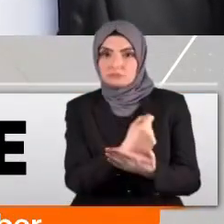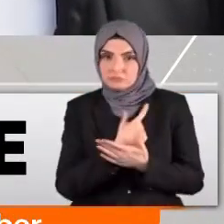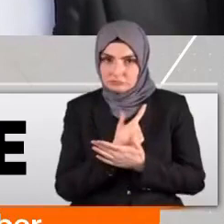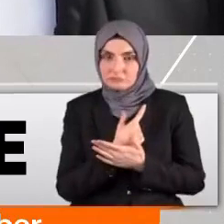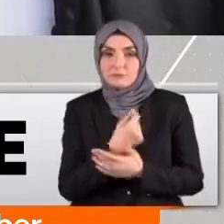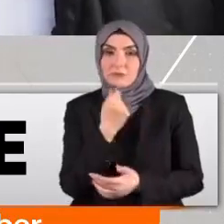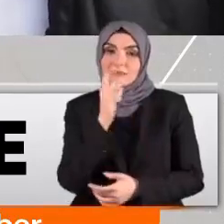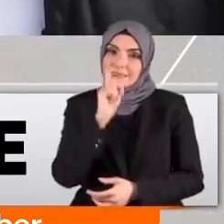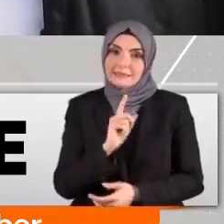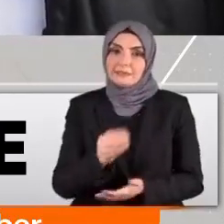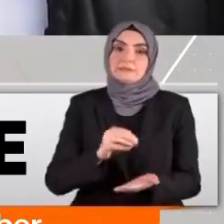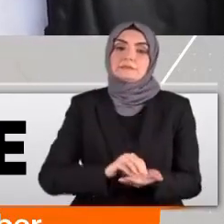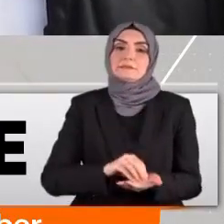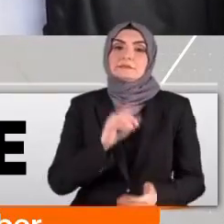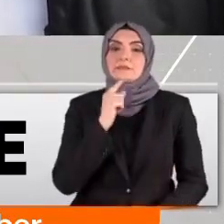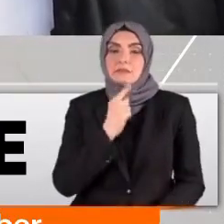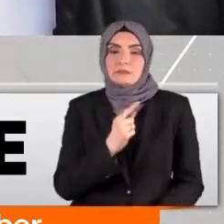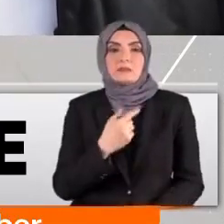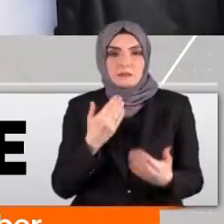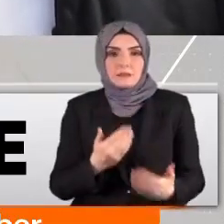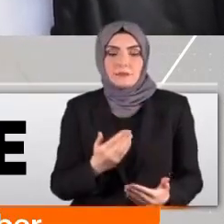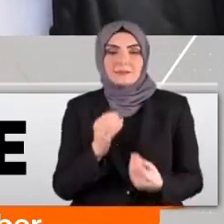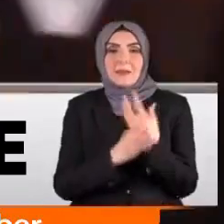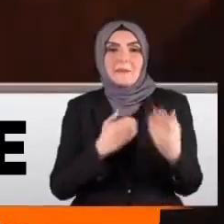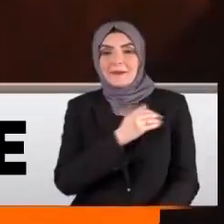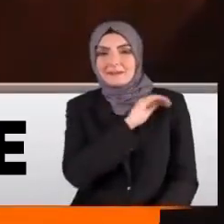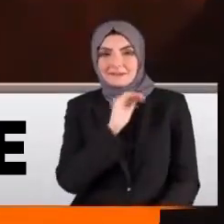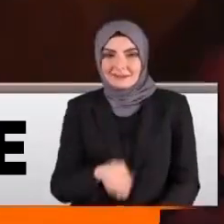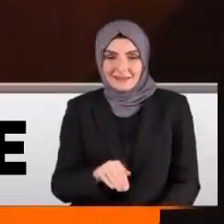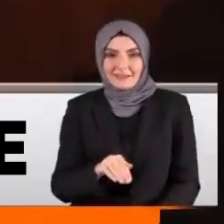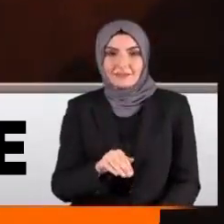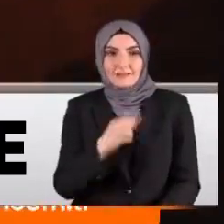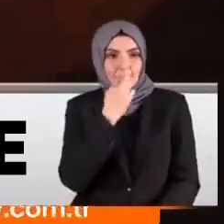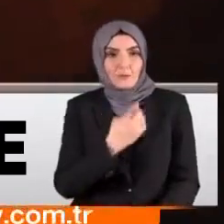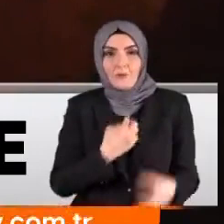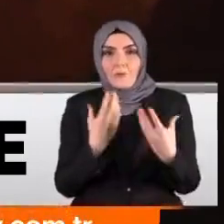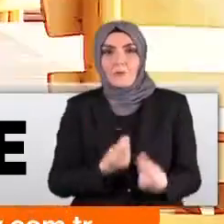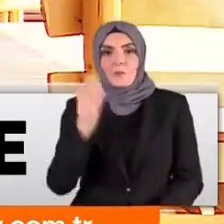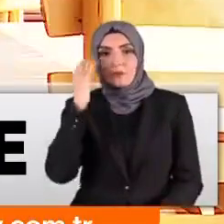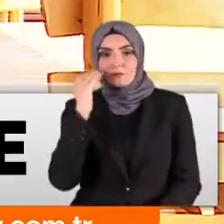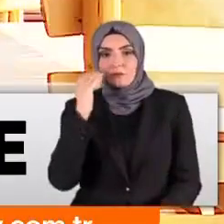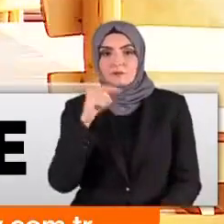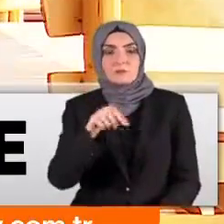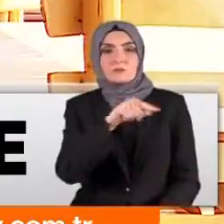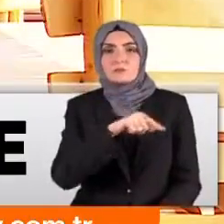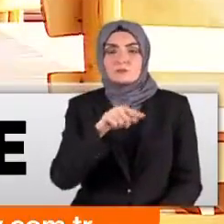önden alıyoruz dedi. Sabah buraya geldiğimizde de işte dolandırıldığımı öğrendim. Bu kaçıncı oldu şimdi? Bu 10. İyi